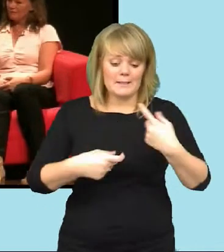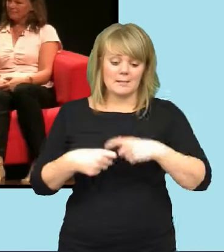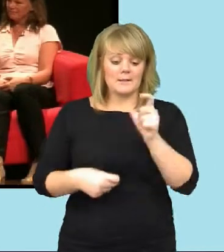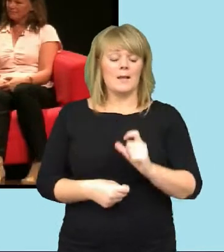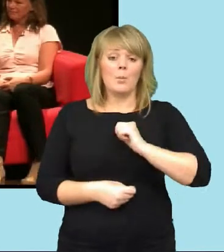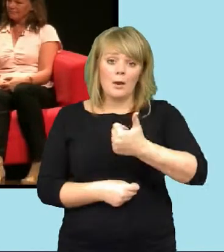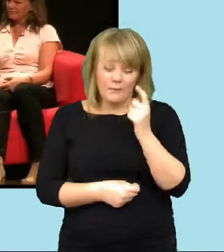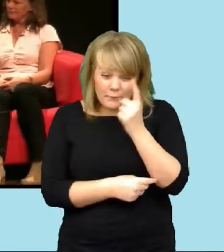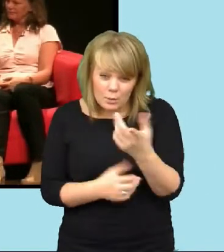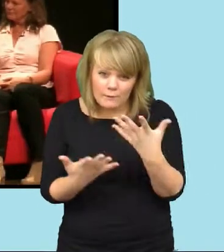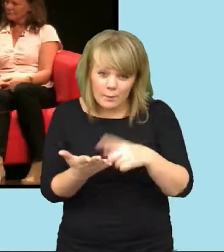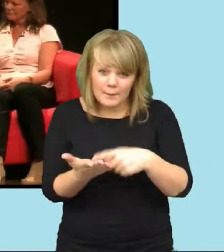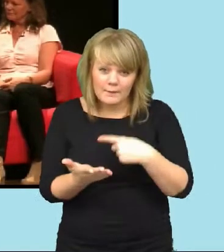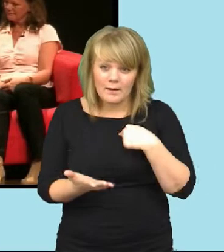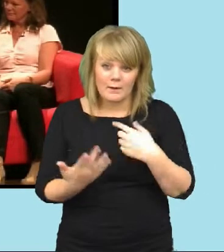Att...